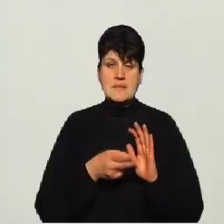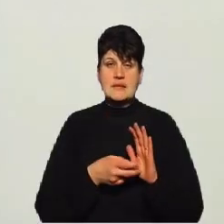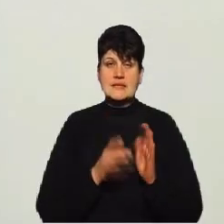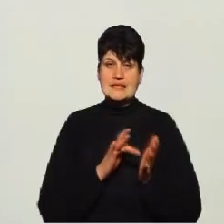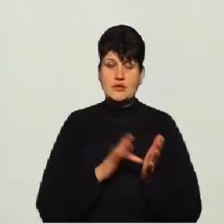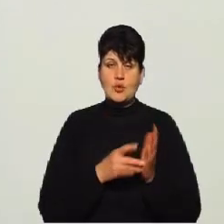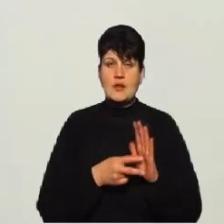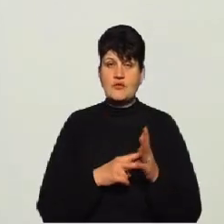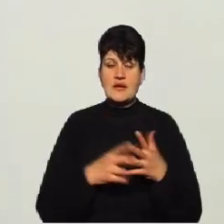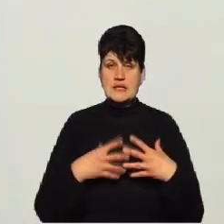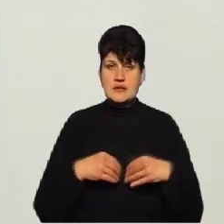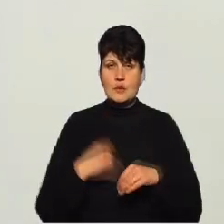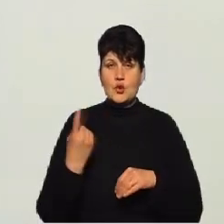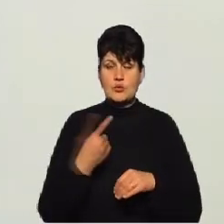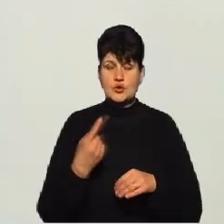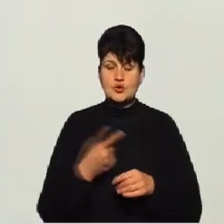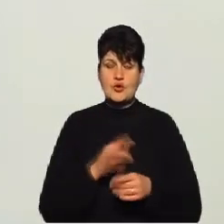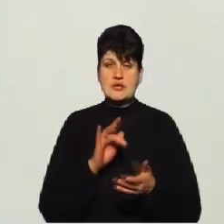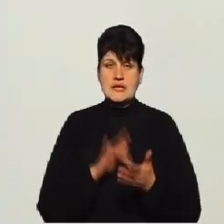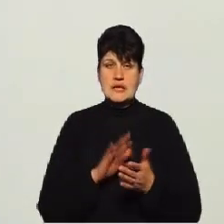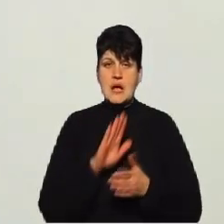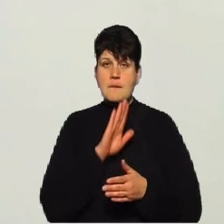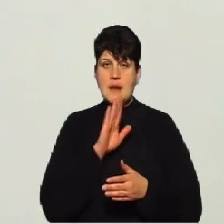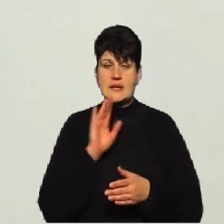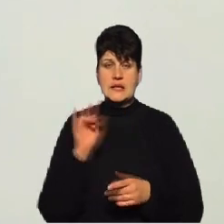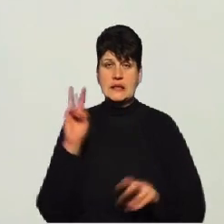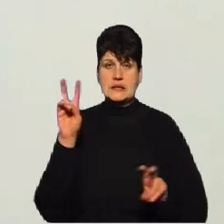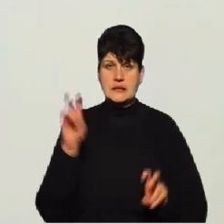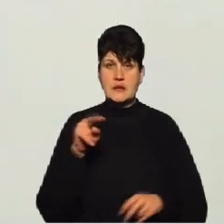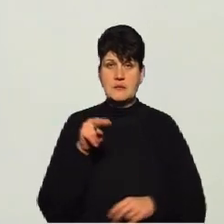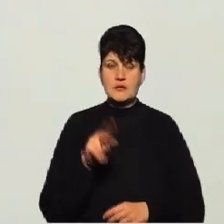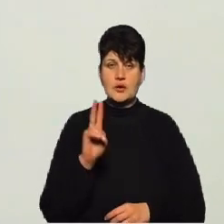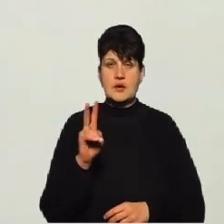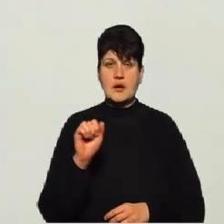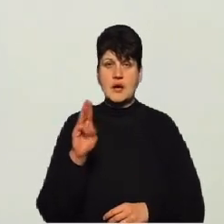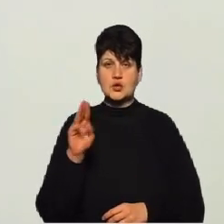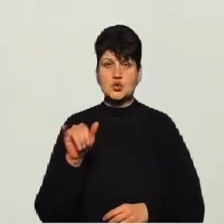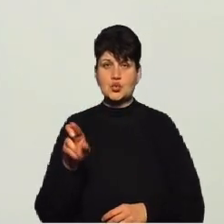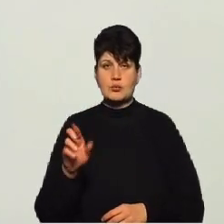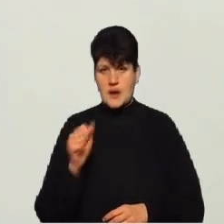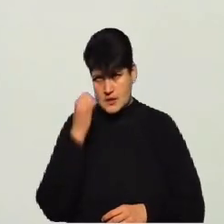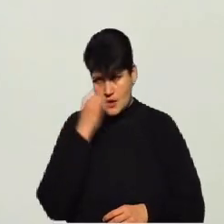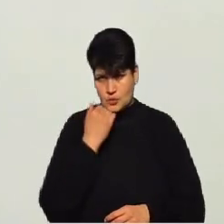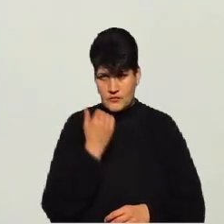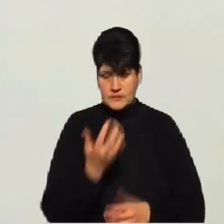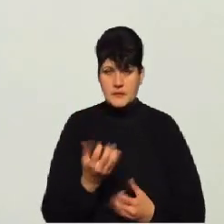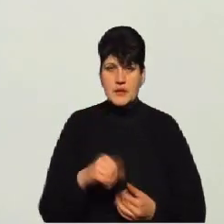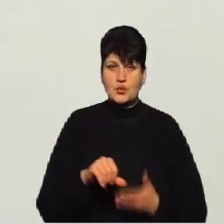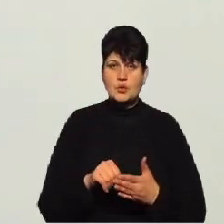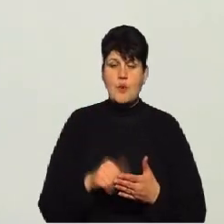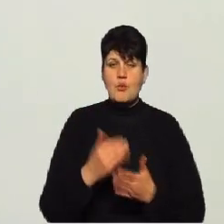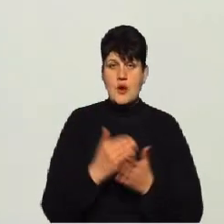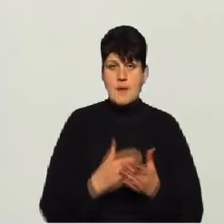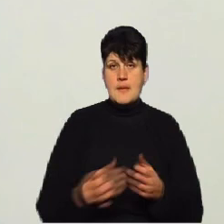клінічного перинатального центру «Мати і дитина» Павло Кашуба. Дякуємо і вам, що ви брали участь у цій програмі, приєднувалися до нашої